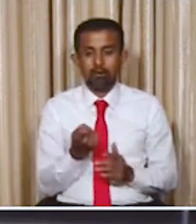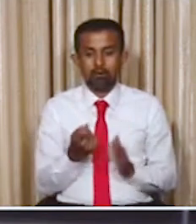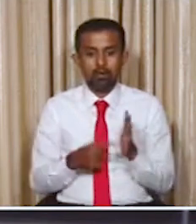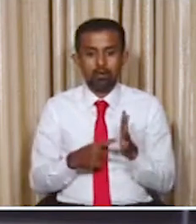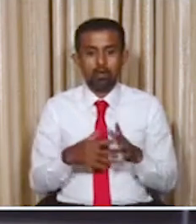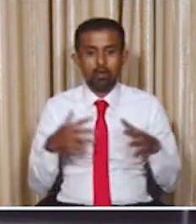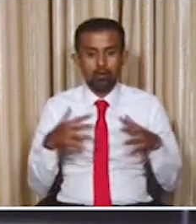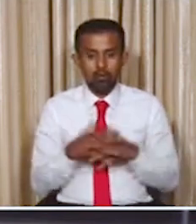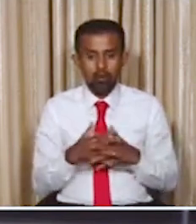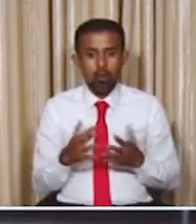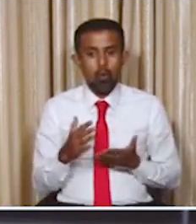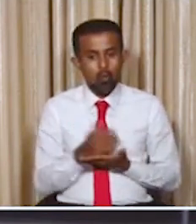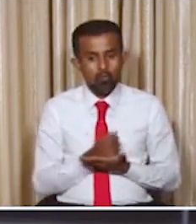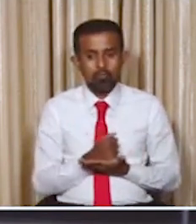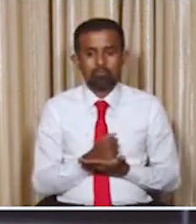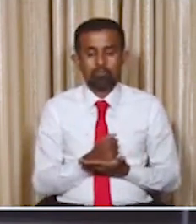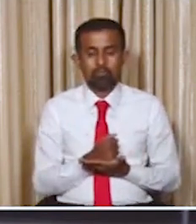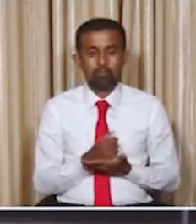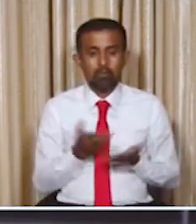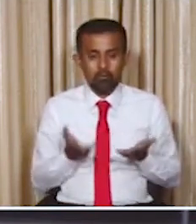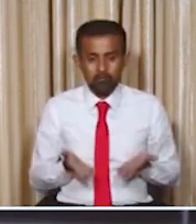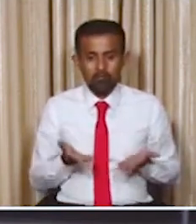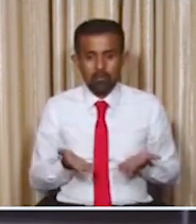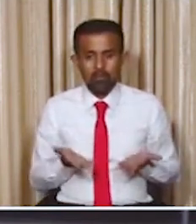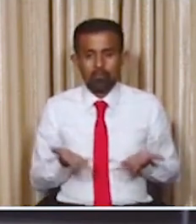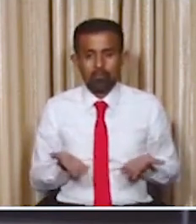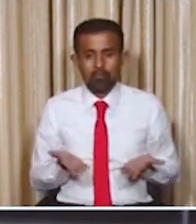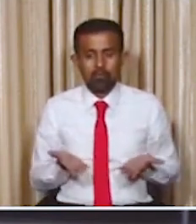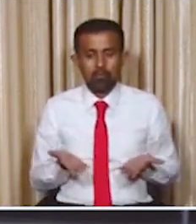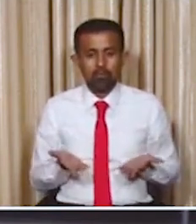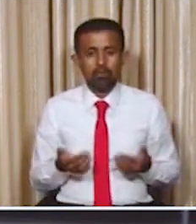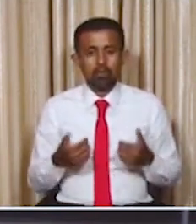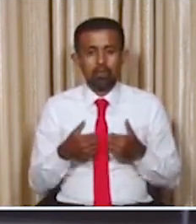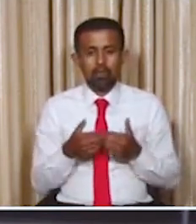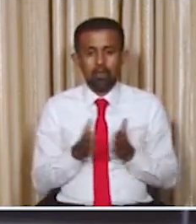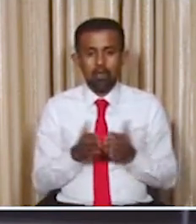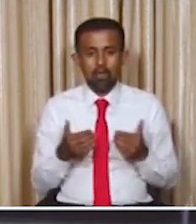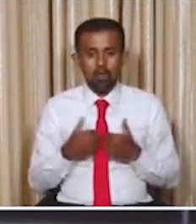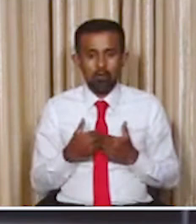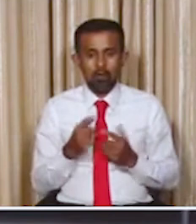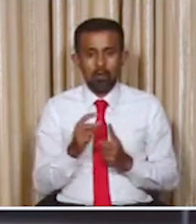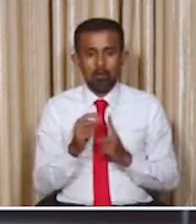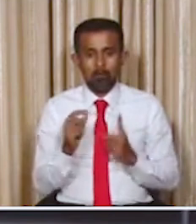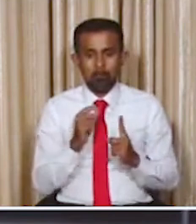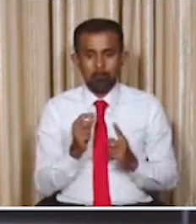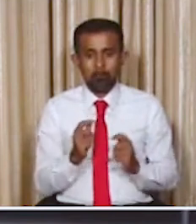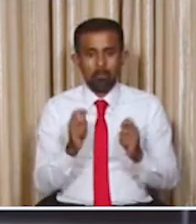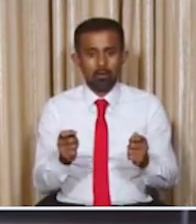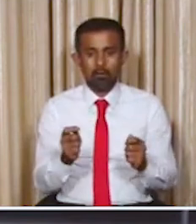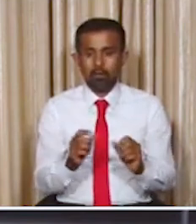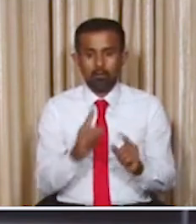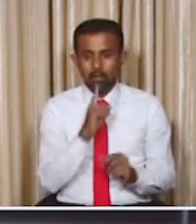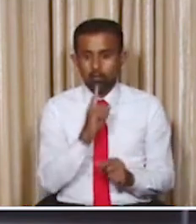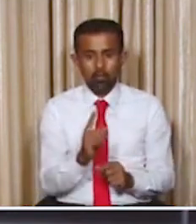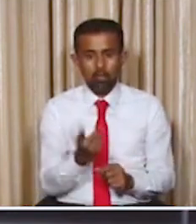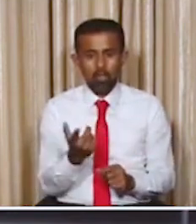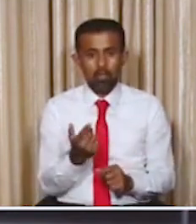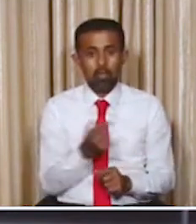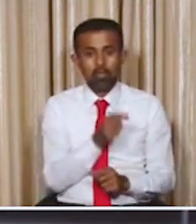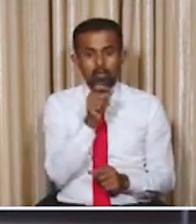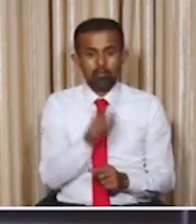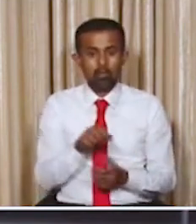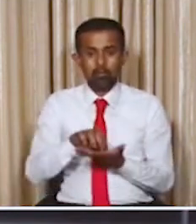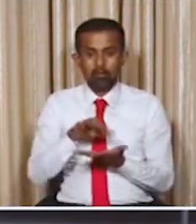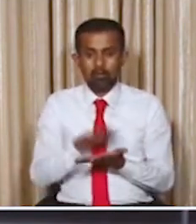නීතිමය සියලු දේම මෙතන තමයි සිදුවෙන්නේ. එහෙමනම් අපිට මේක පාර්ලිමේන්තුවට දාන්නේ නැතුව එතුමා